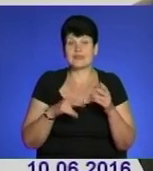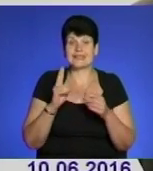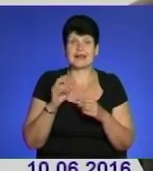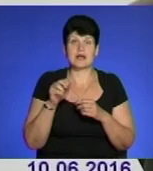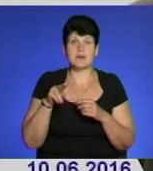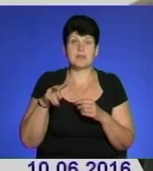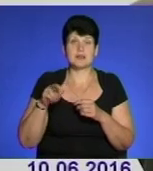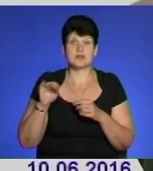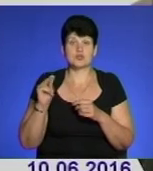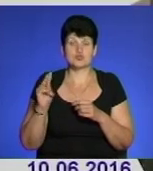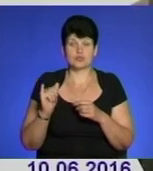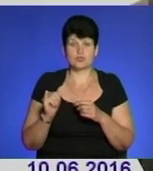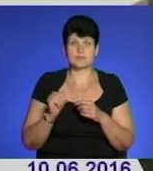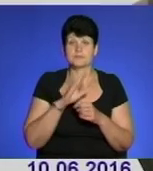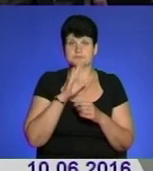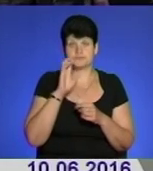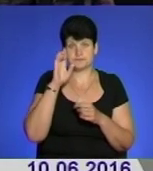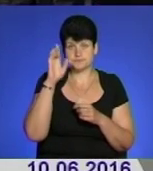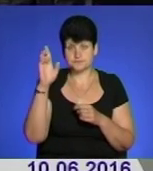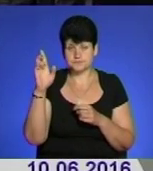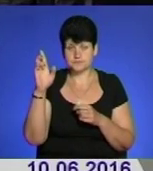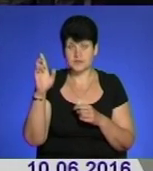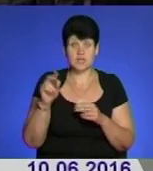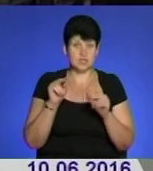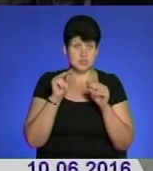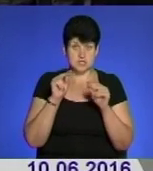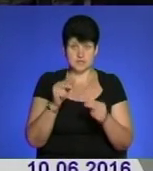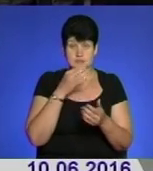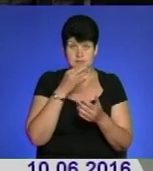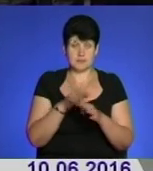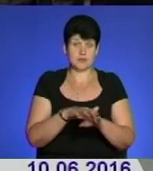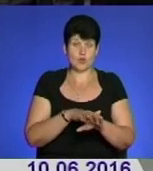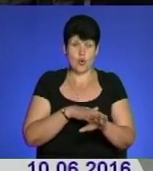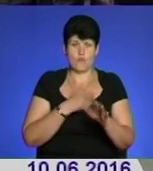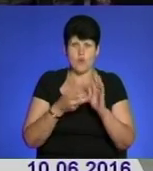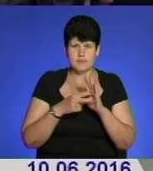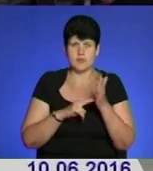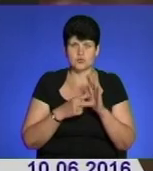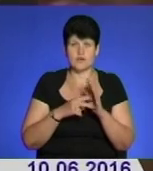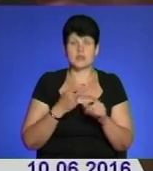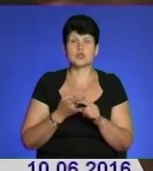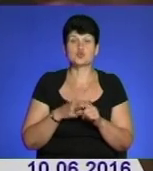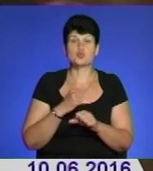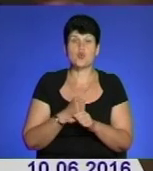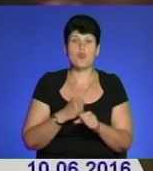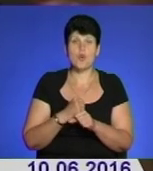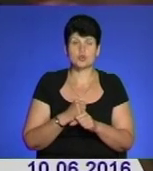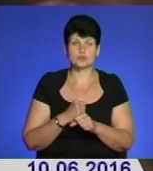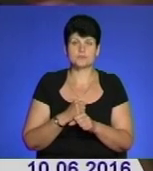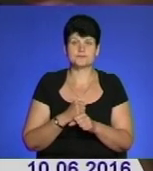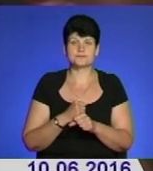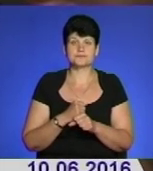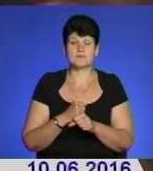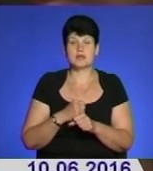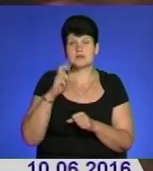капличку Пресвятої Богородиці. Скажу чесно, ми трохи задовго планували цю роботу, але